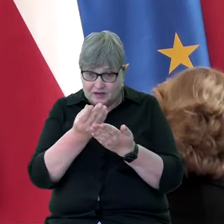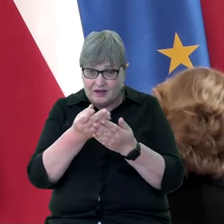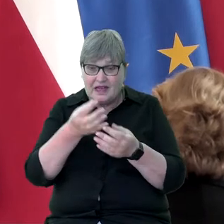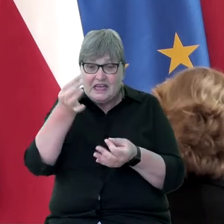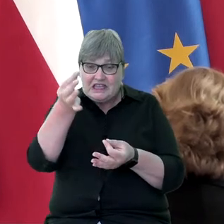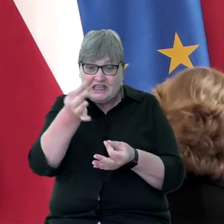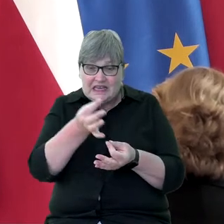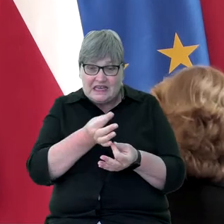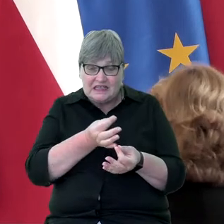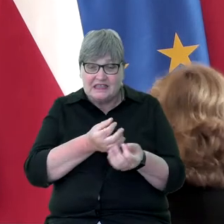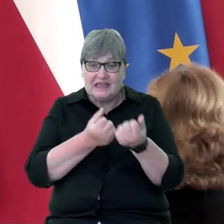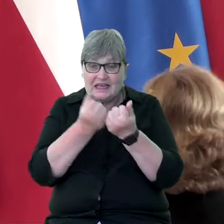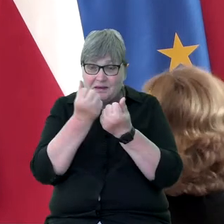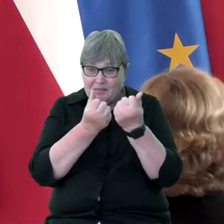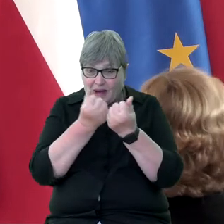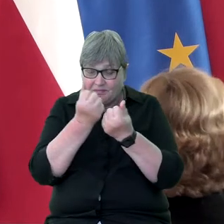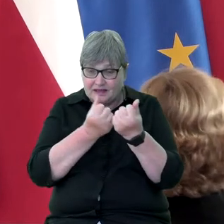bibułkę.